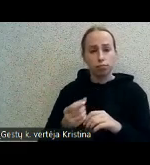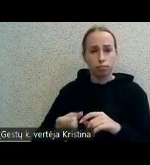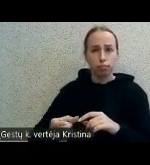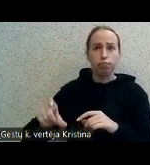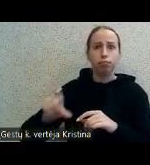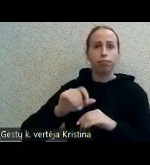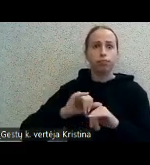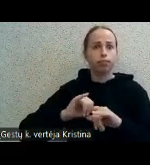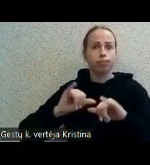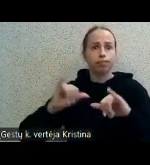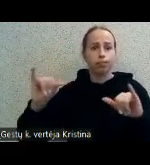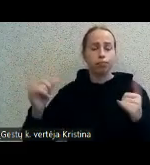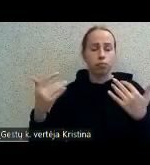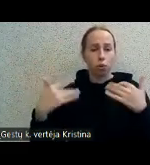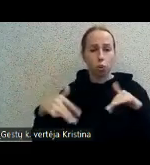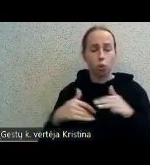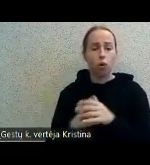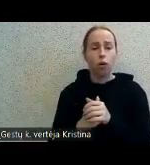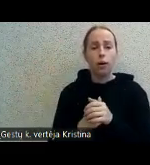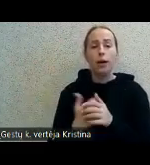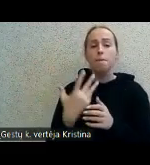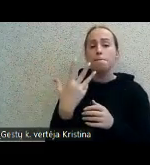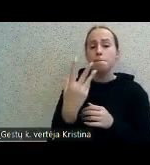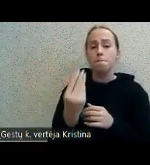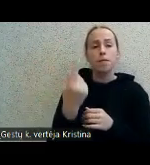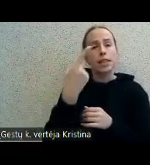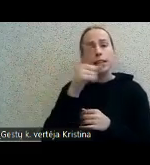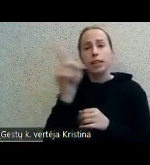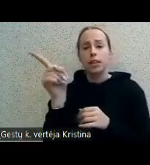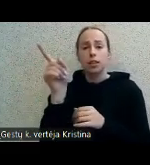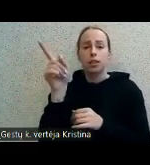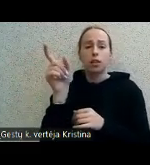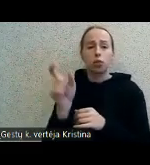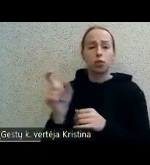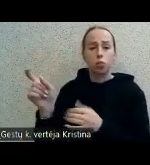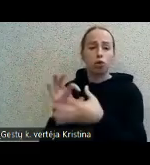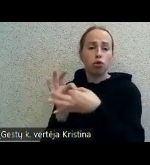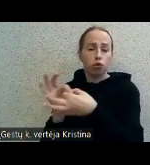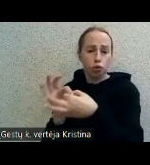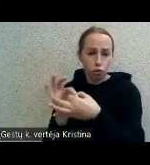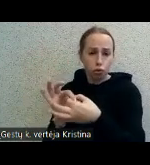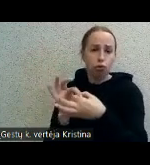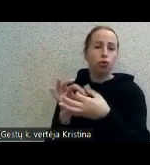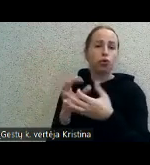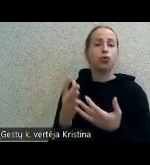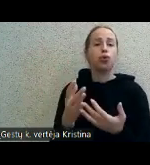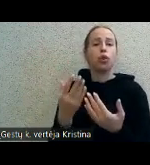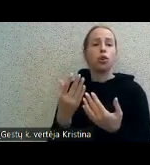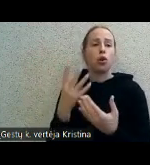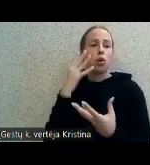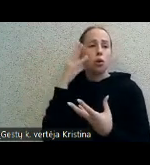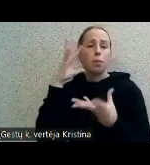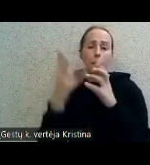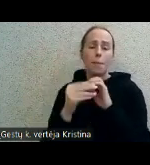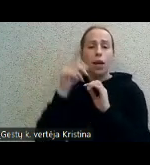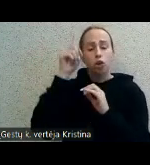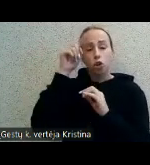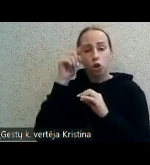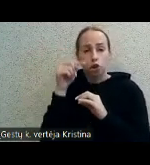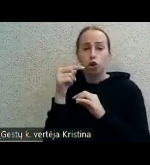privalomus, jau vien tas santykis su kitais besimokančiais išmėgimas, bendradarbiavimas, bendro pobūdžio žinios, jie gauna